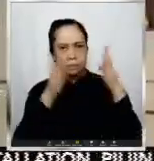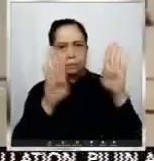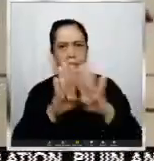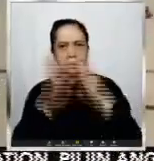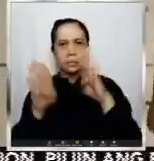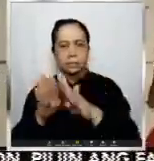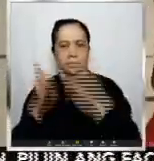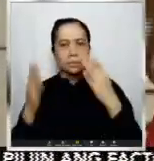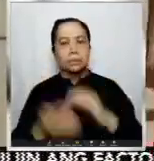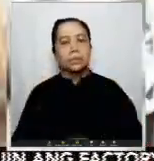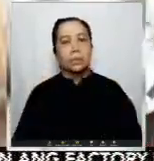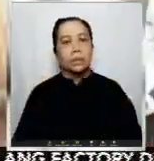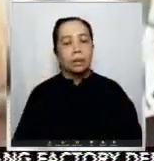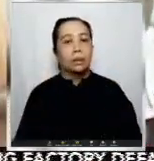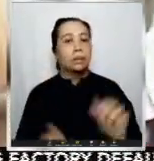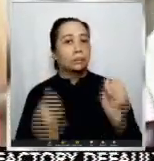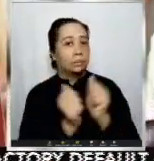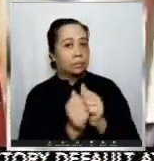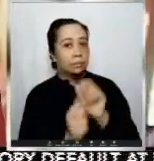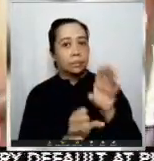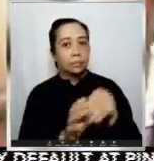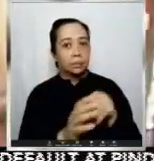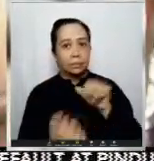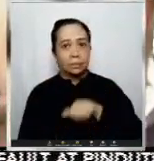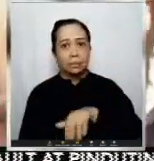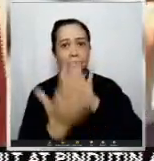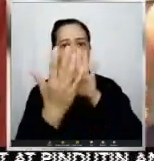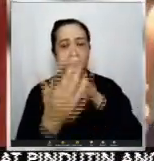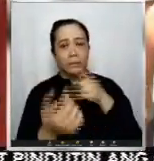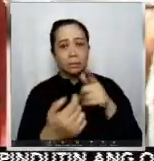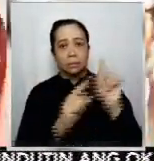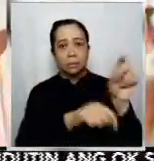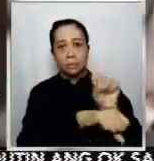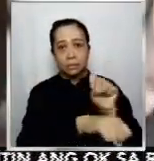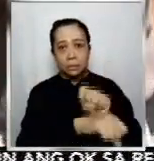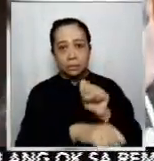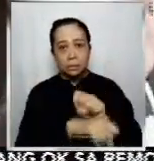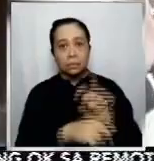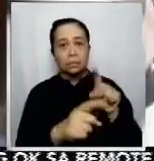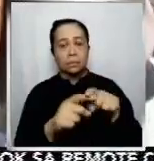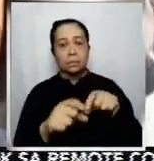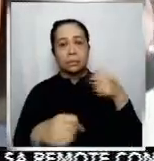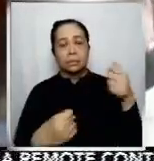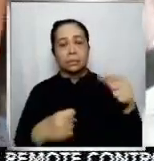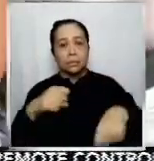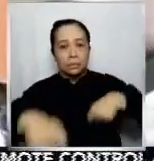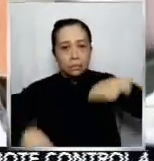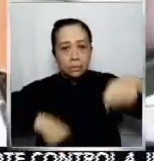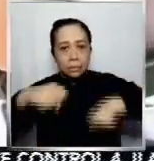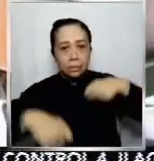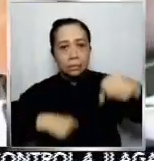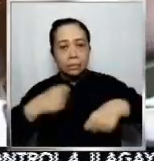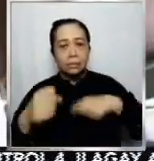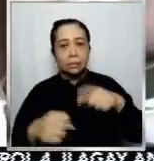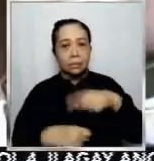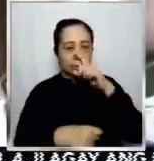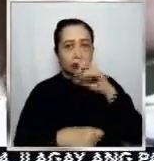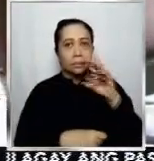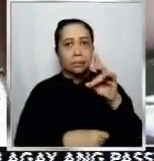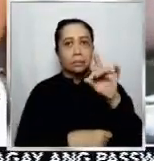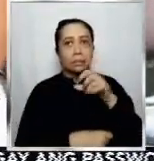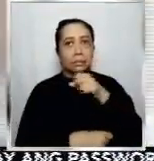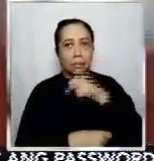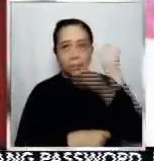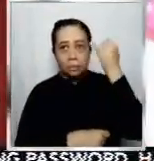mga pedicab driver tulad ng 68 anyos na si Jose Anicas. Ngayon talaga ang unang araw ng pagbabalik pasada nila